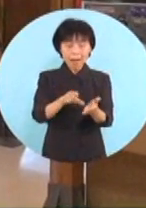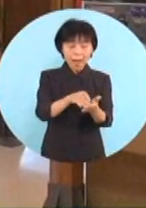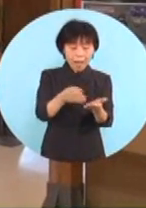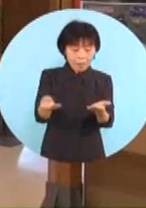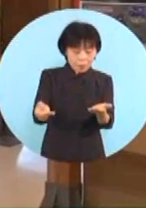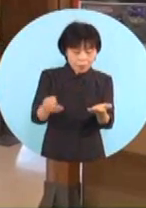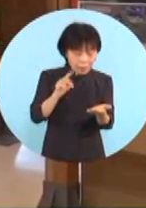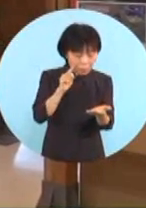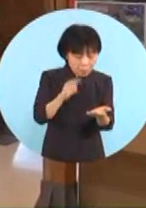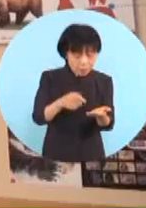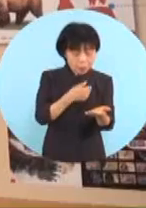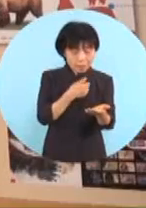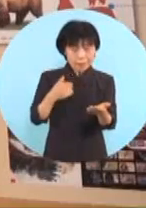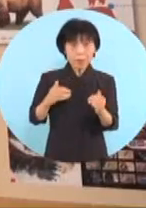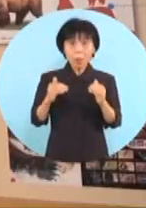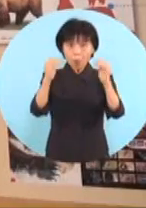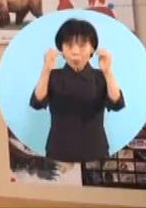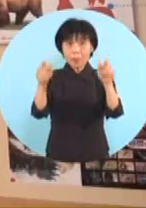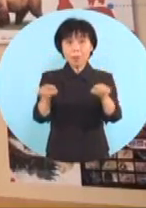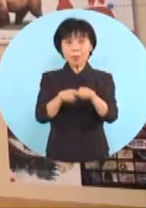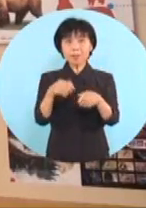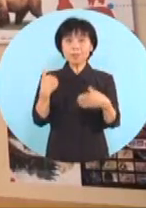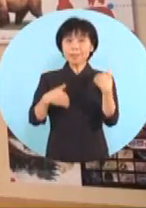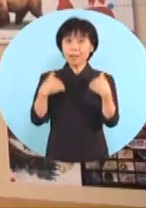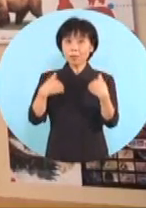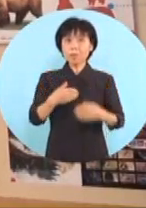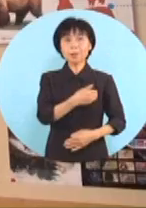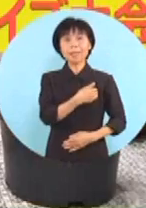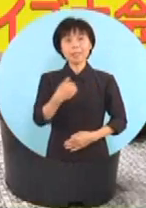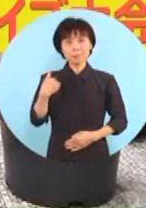大人も楽しめるようになっています。